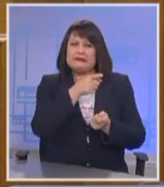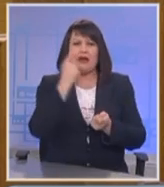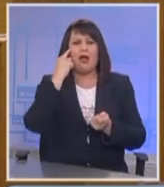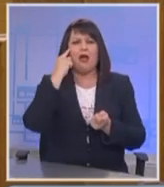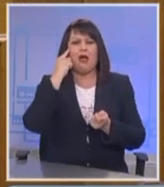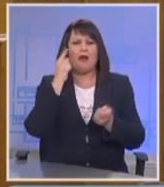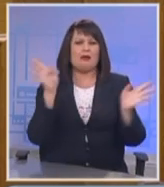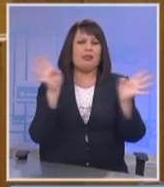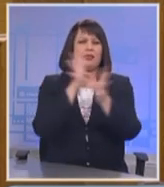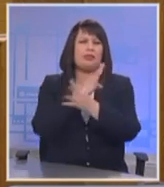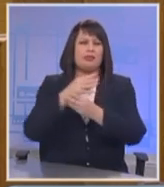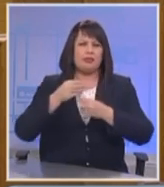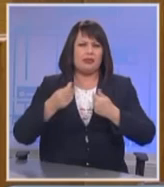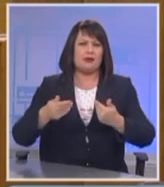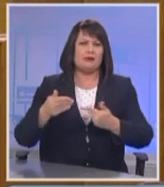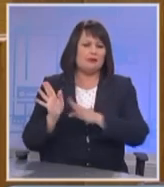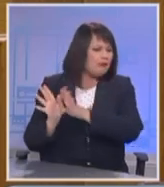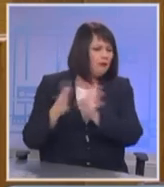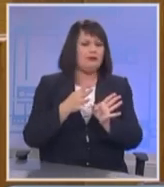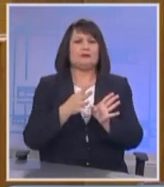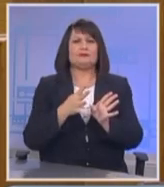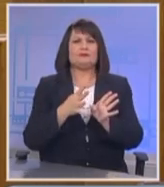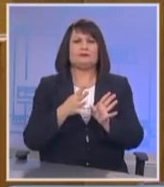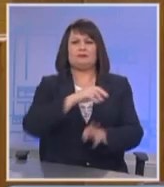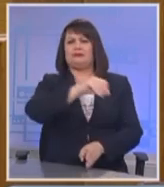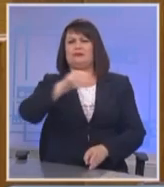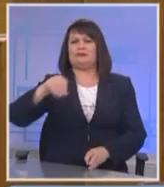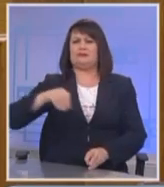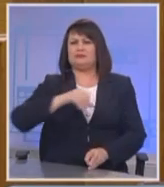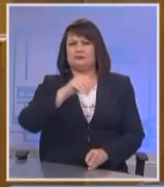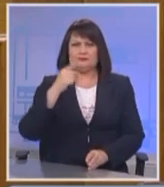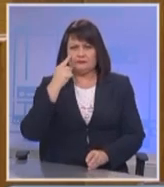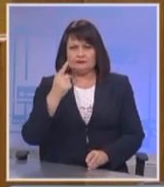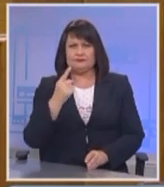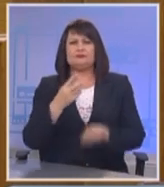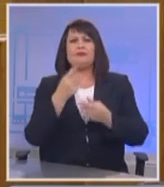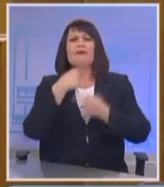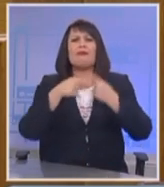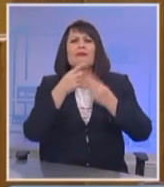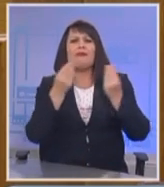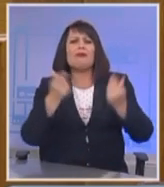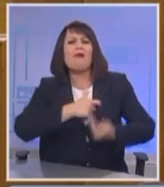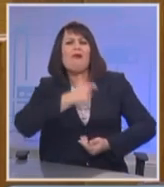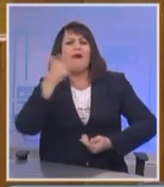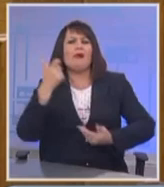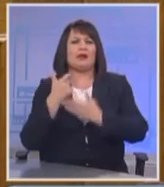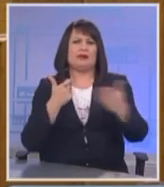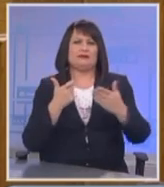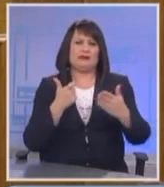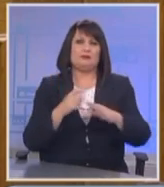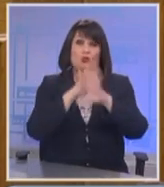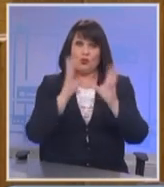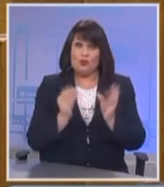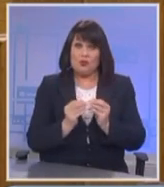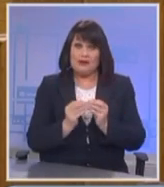να ρίξετε στάχτη στα μάτια του λαού με διάφορες αριστερόστροφες κορώνες. Τελικά όλα